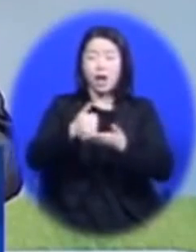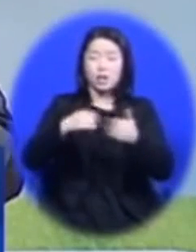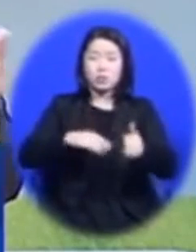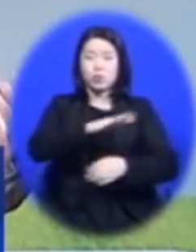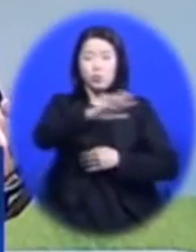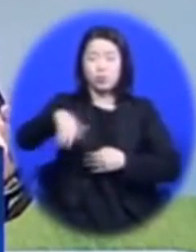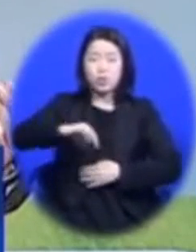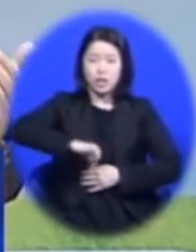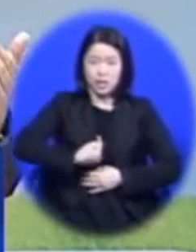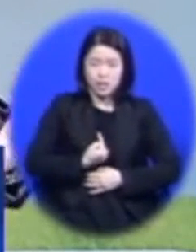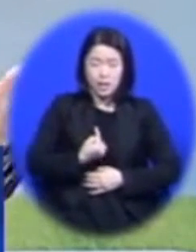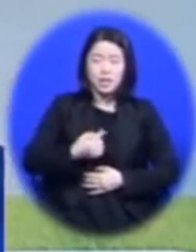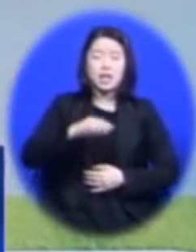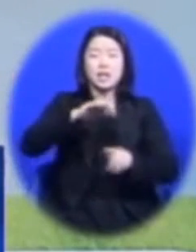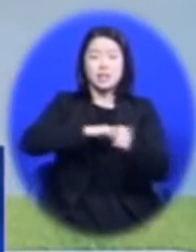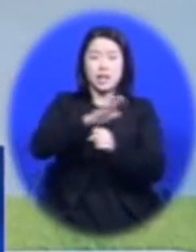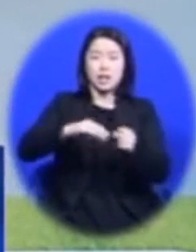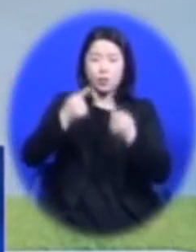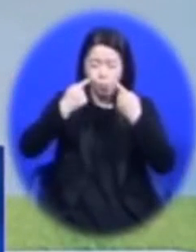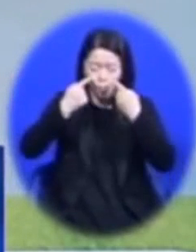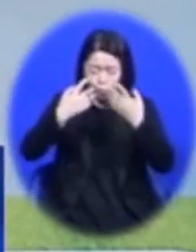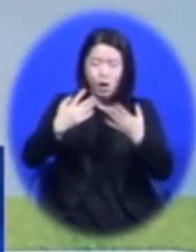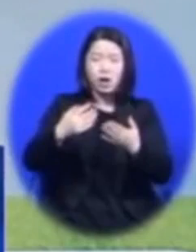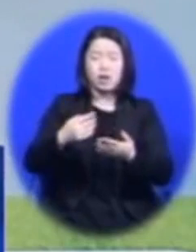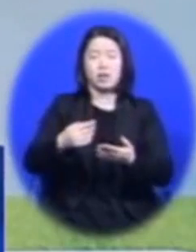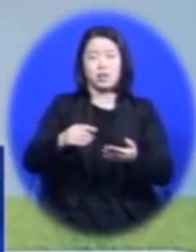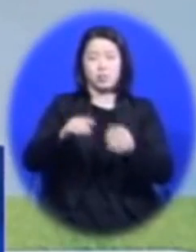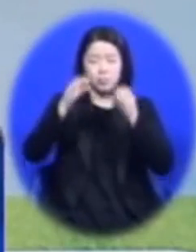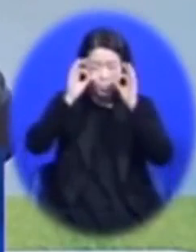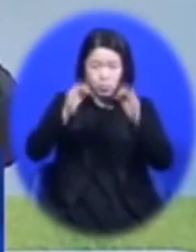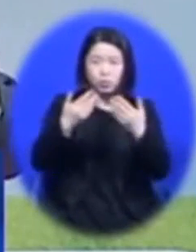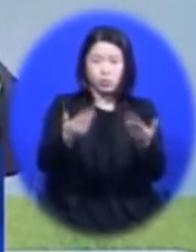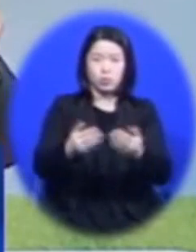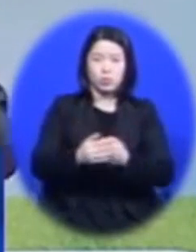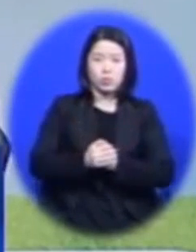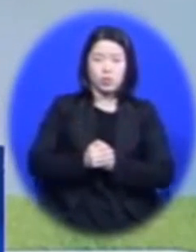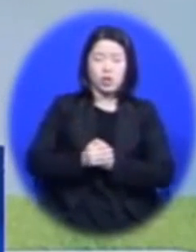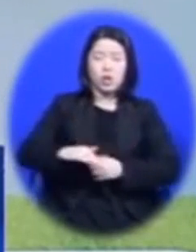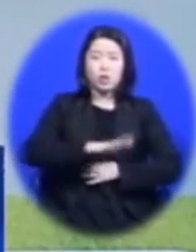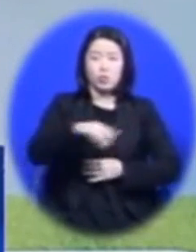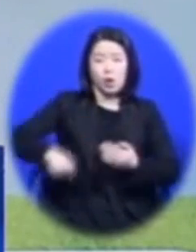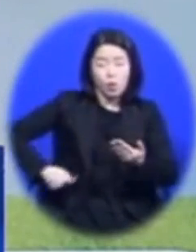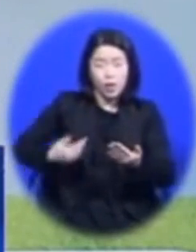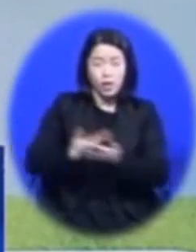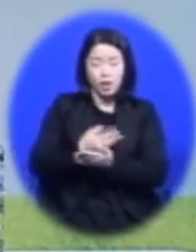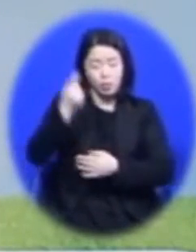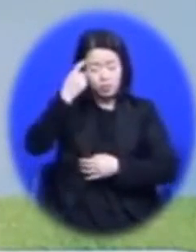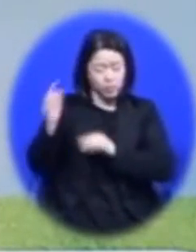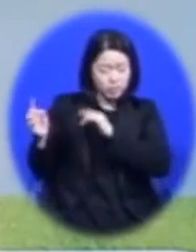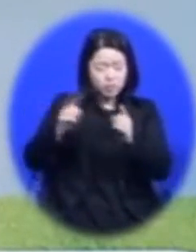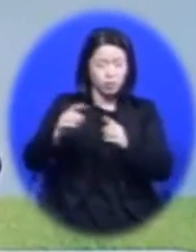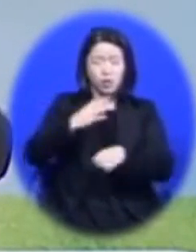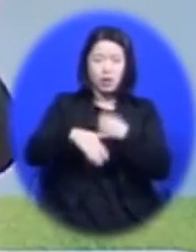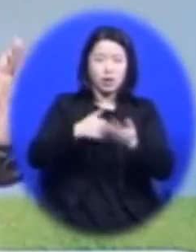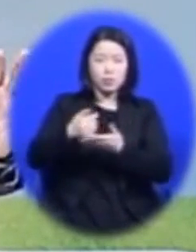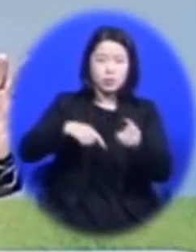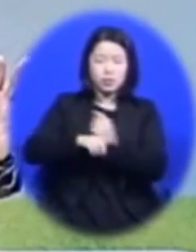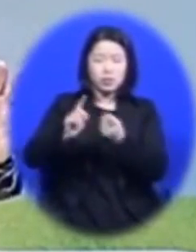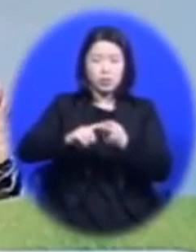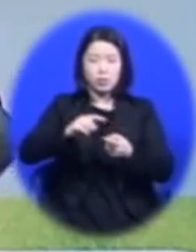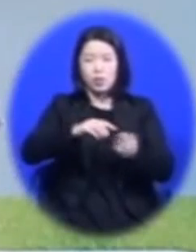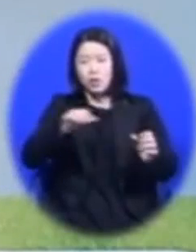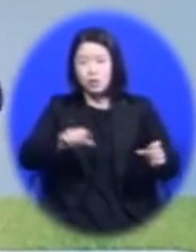대한 자기의 사랑을 확증하셨느니라. 우리가 회개하고 정신 차리고 좀 하나님 뜻대로 바로 살 때가